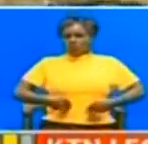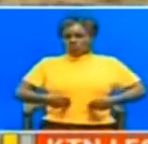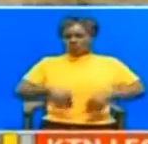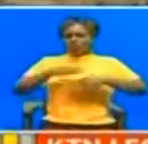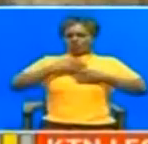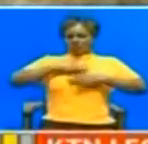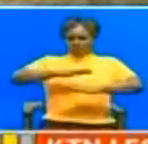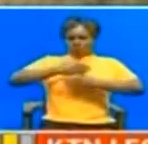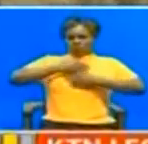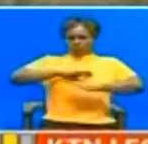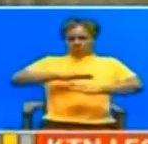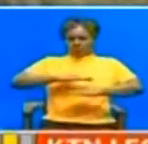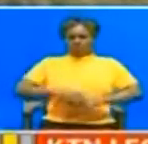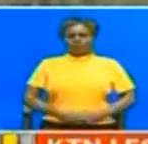Samburu